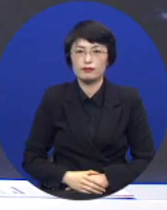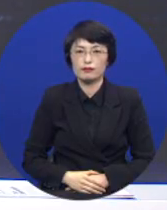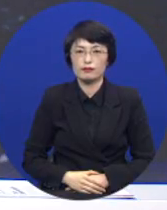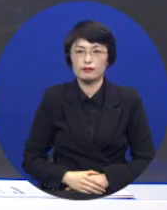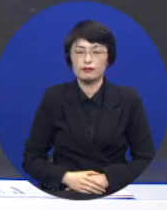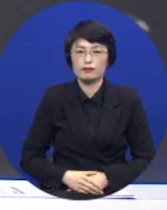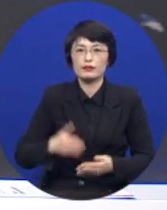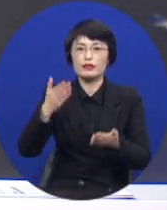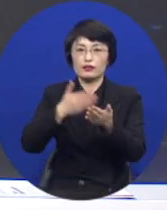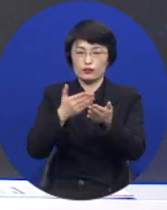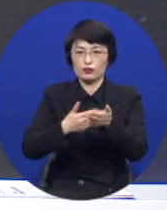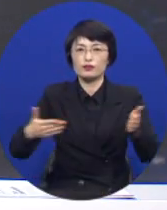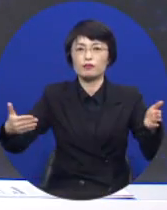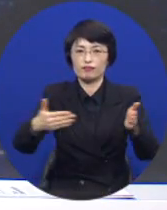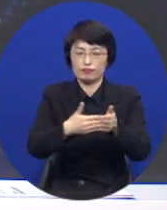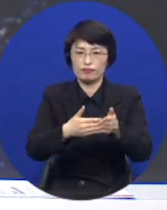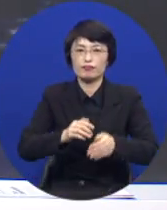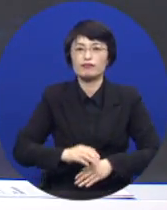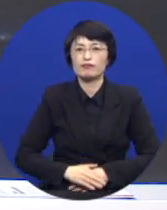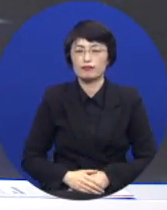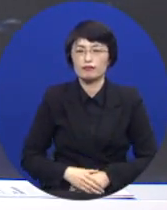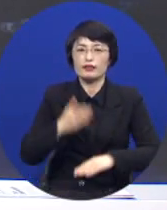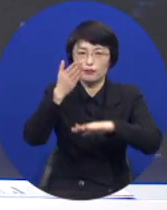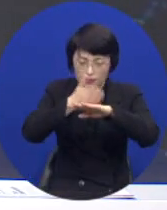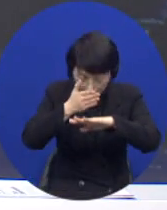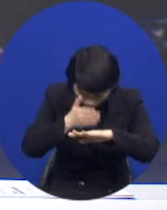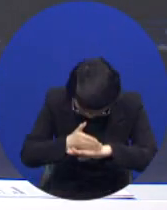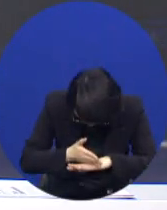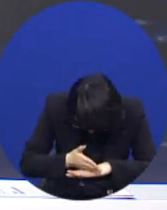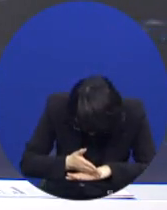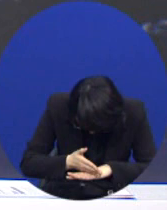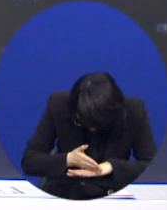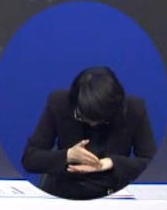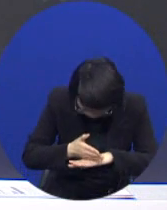뉴스데스크 3주를 마칩니다 시청해주신 여러분 고맙습니다